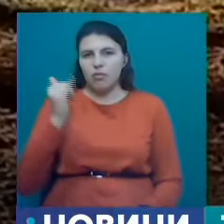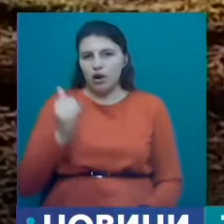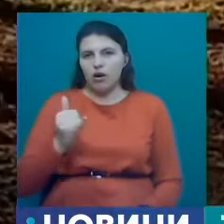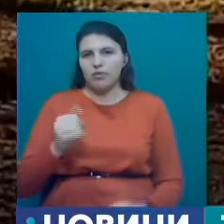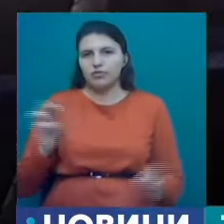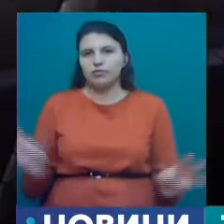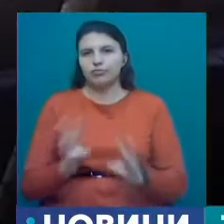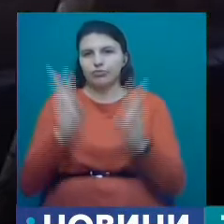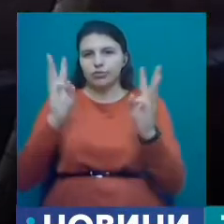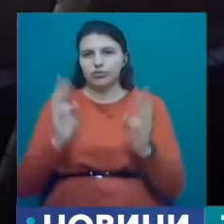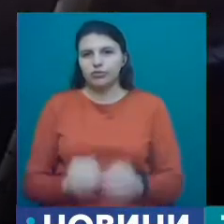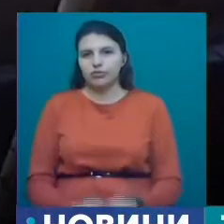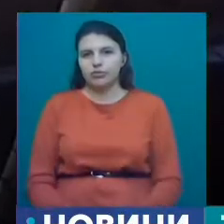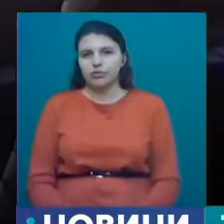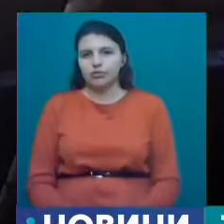пальне.